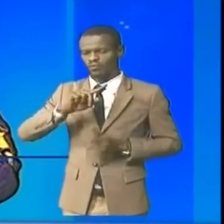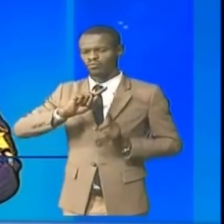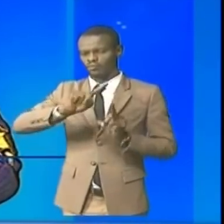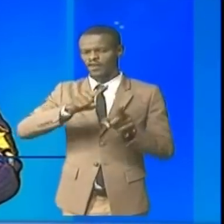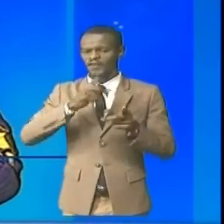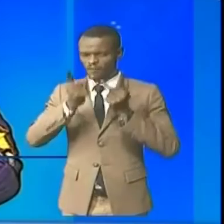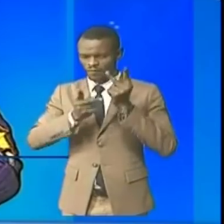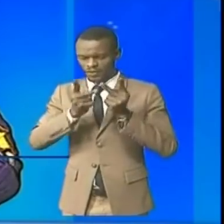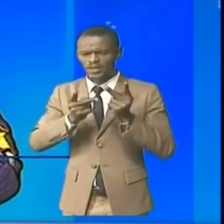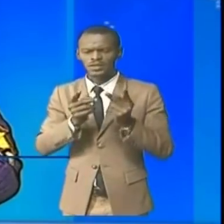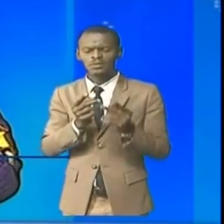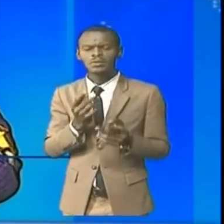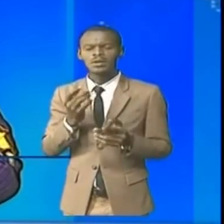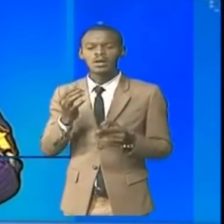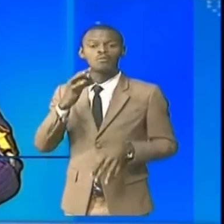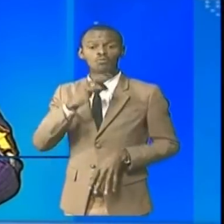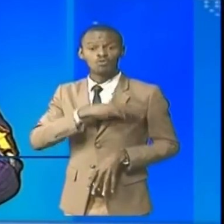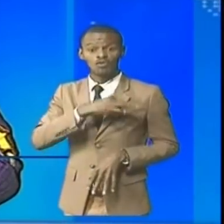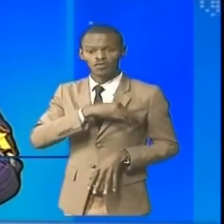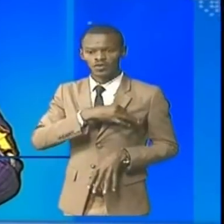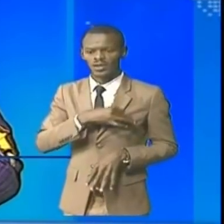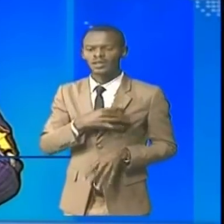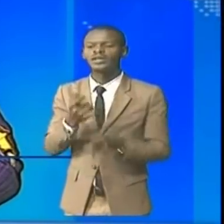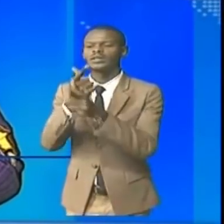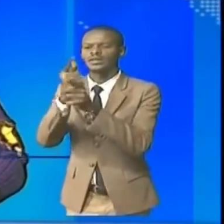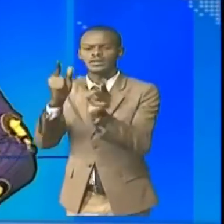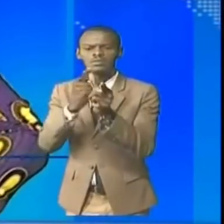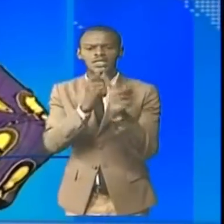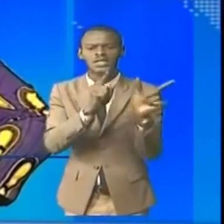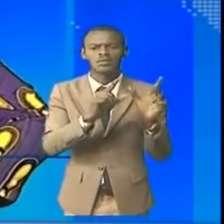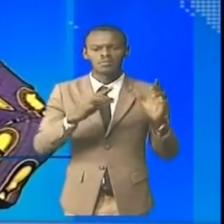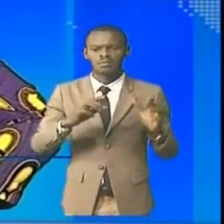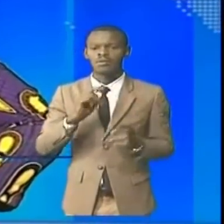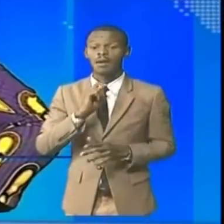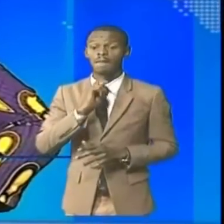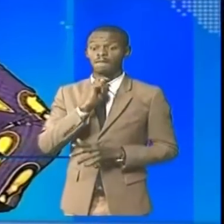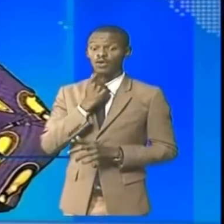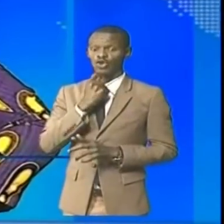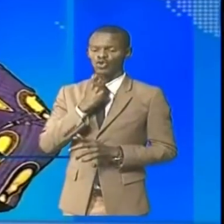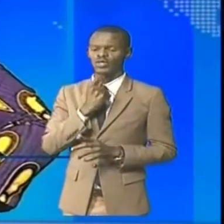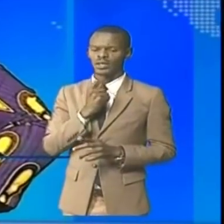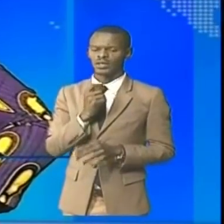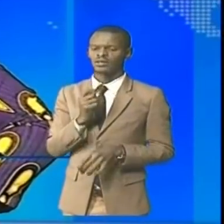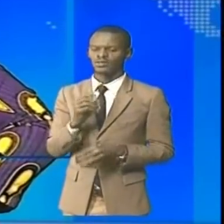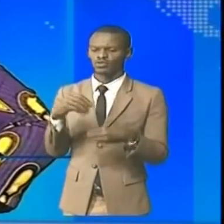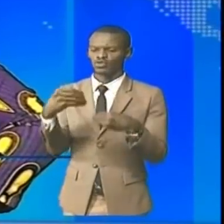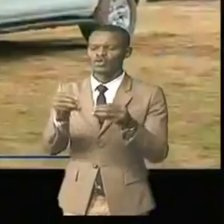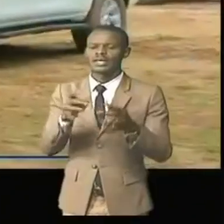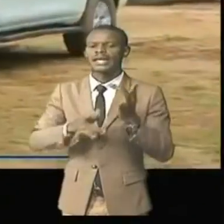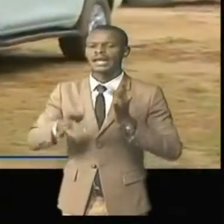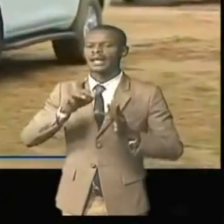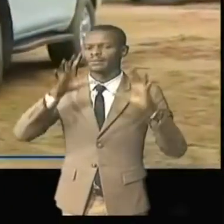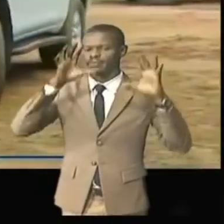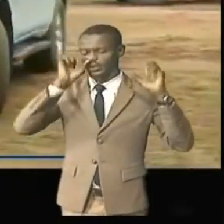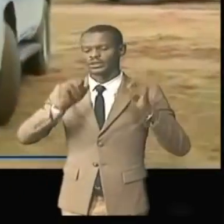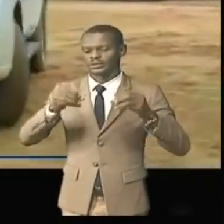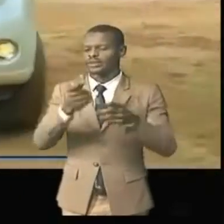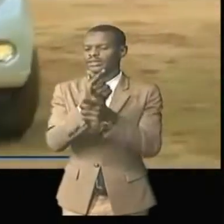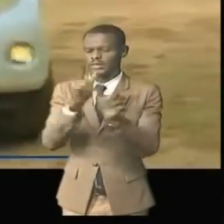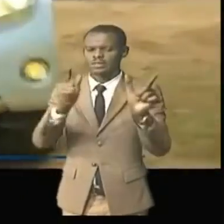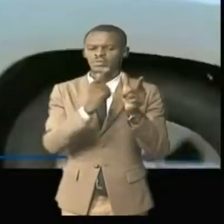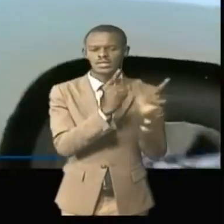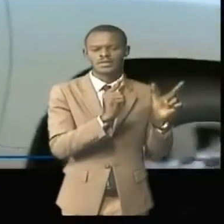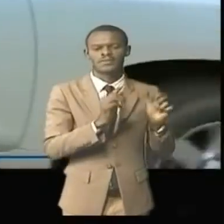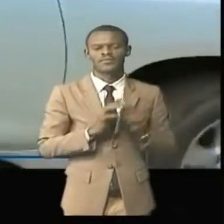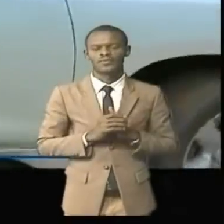quelques prisonniers bénéficiaires de la grâce présidentielle. C'est un reportage de la RTNC au Lomami. Au total,